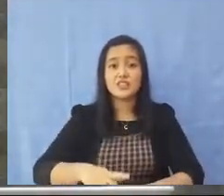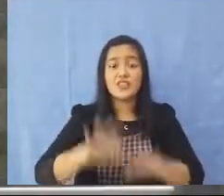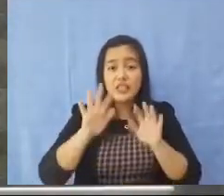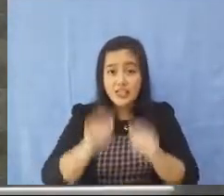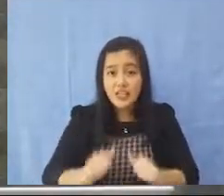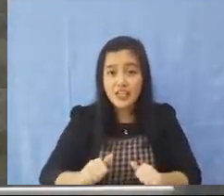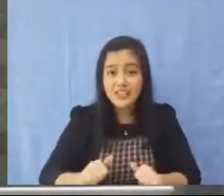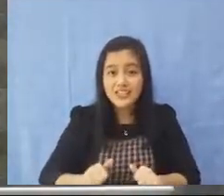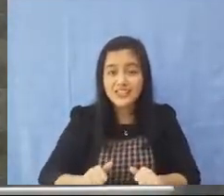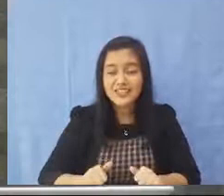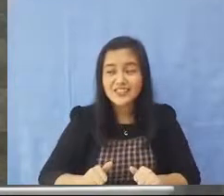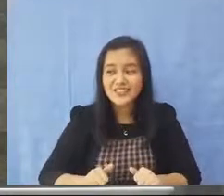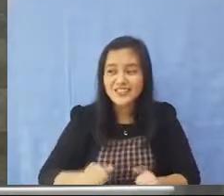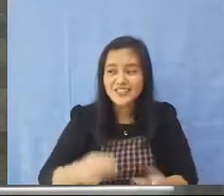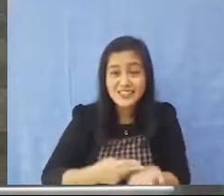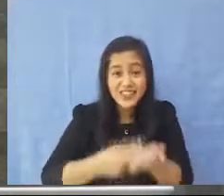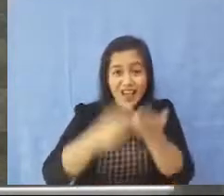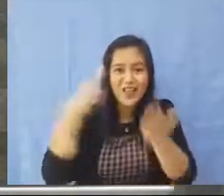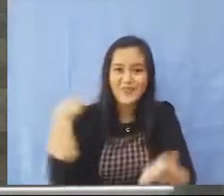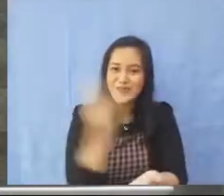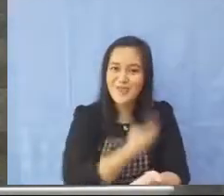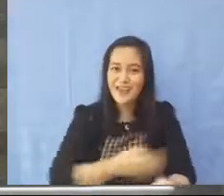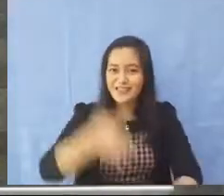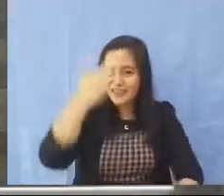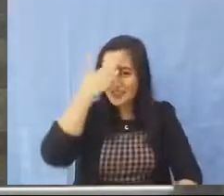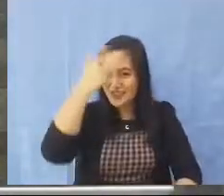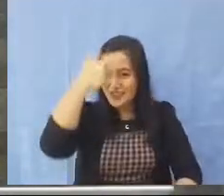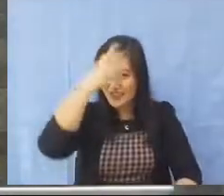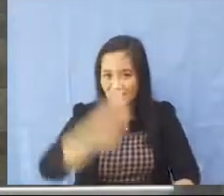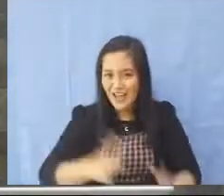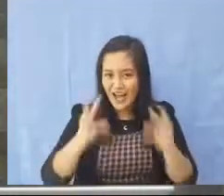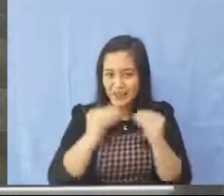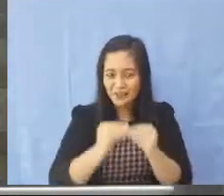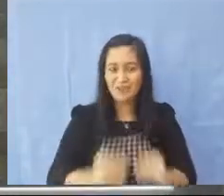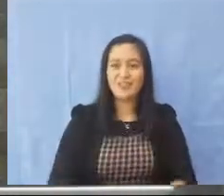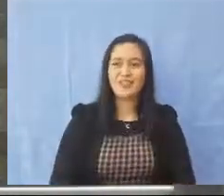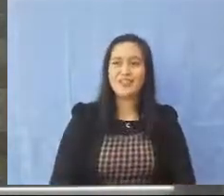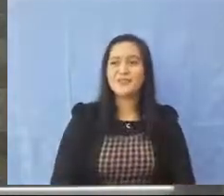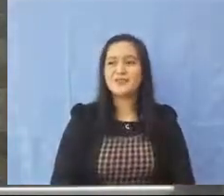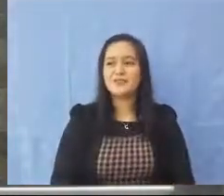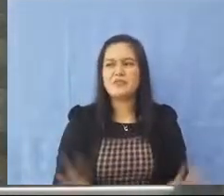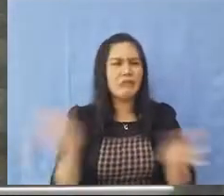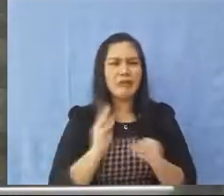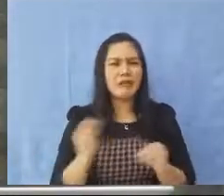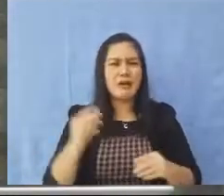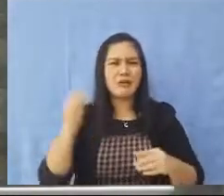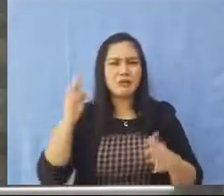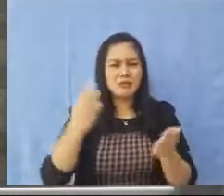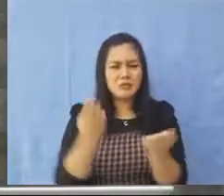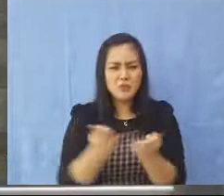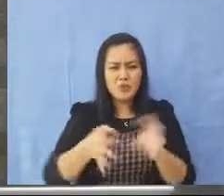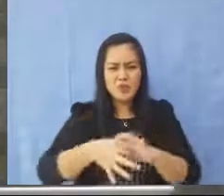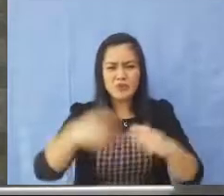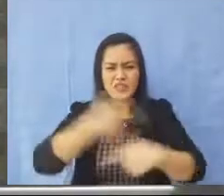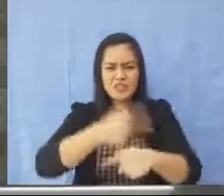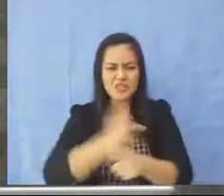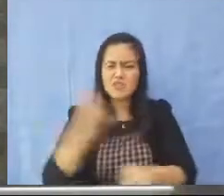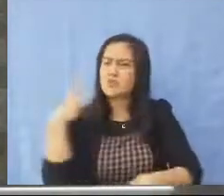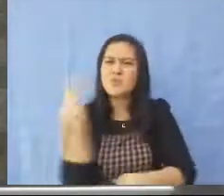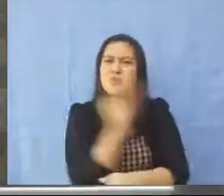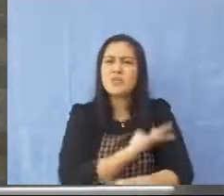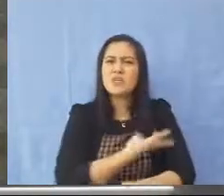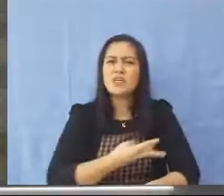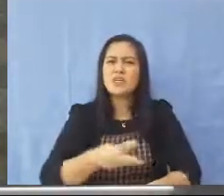malakas. You see? Because without the book of Genesis, mahirapan tayong patunayan ang mga pangyayari